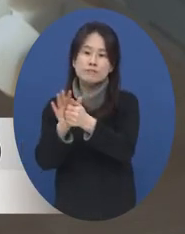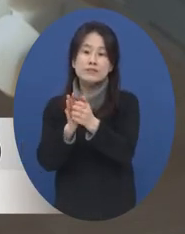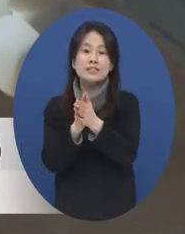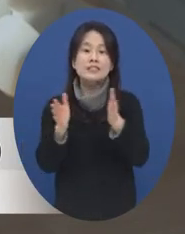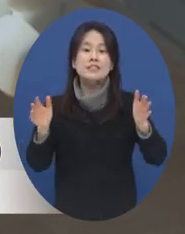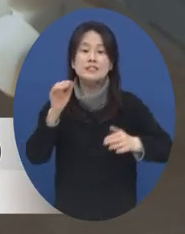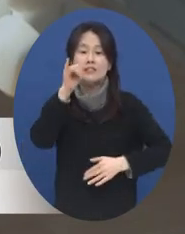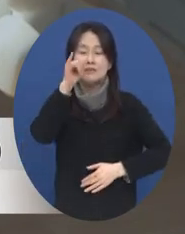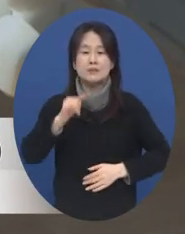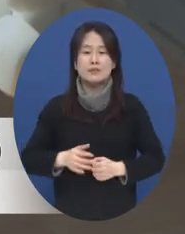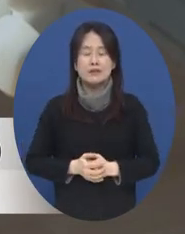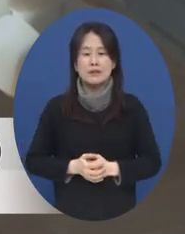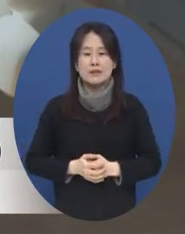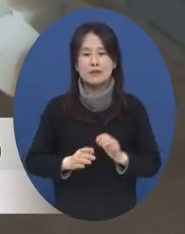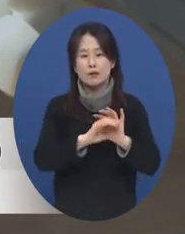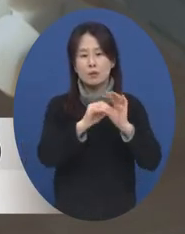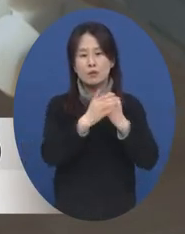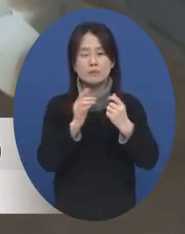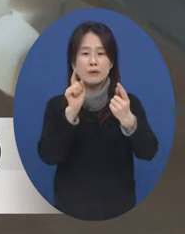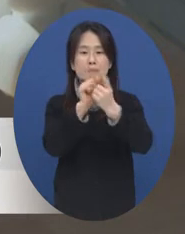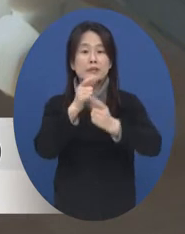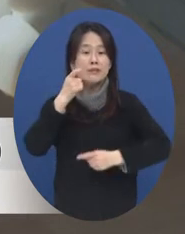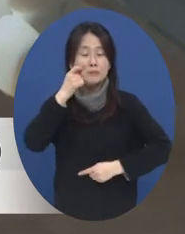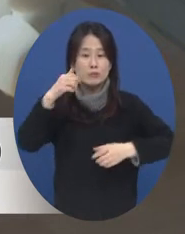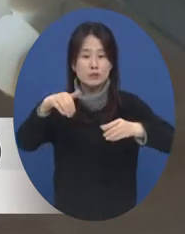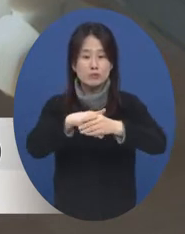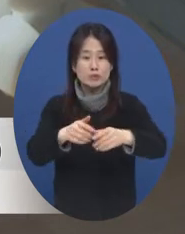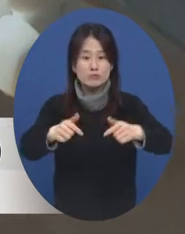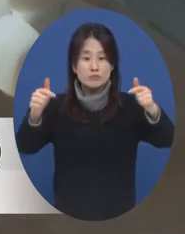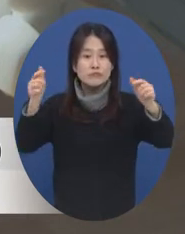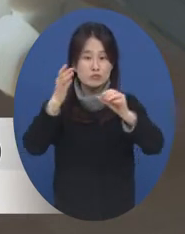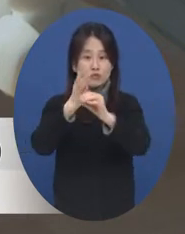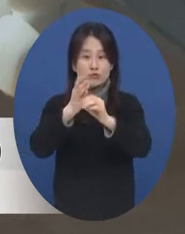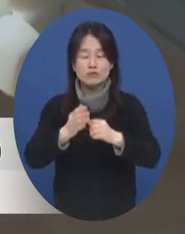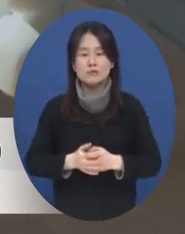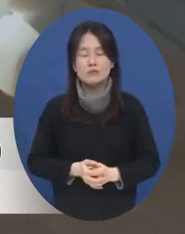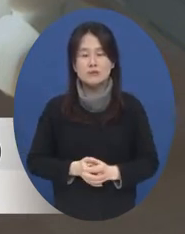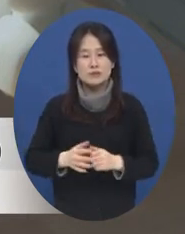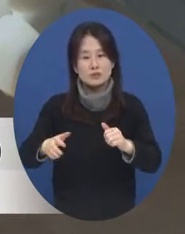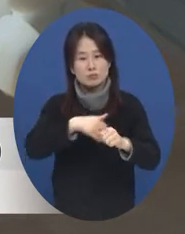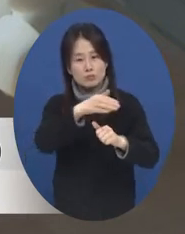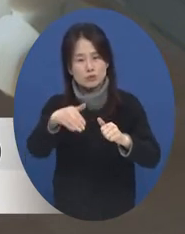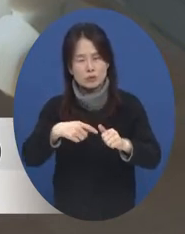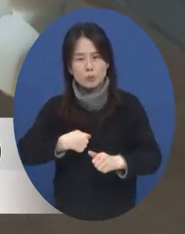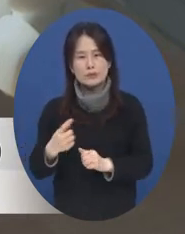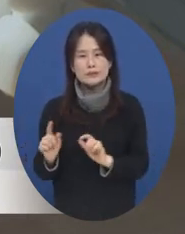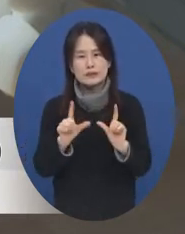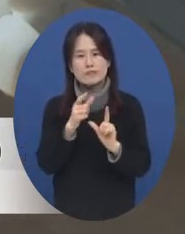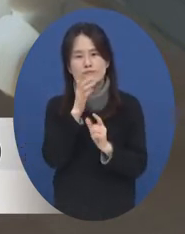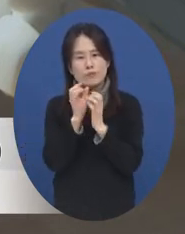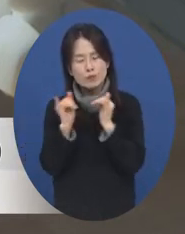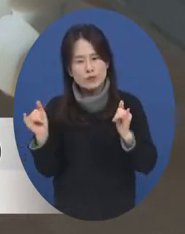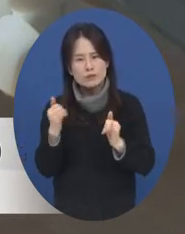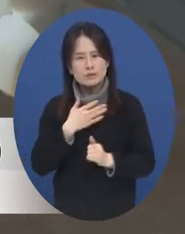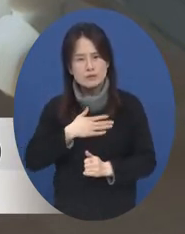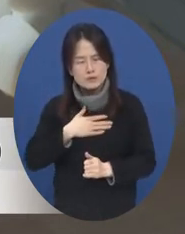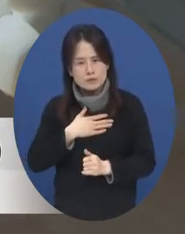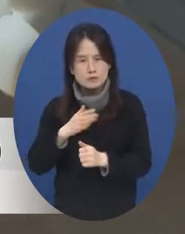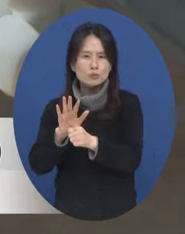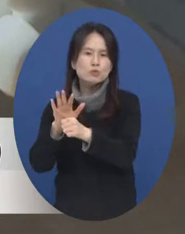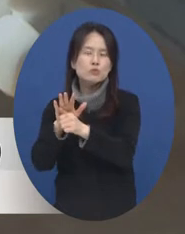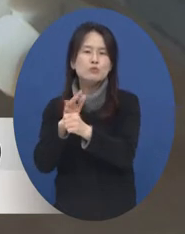있습니다 코로 날 그 로비 들면 문화를 확산하고 있죠 이런 상황에서 특히 홀로 사는 노인 들의 청소 적